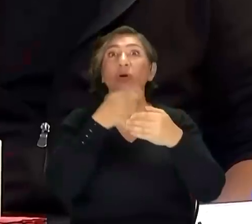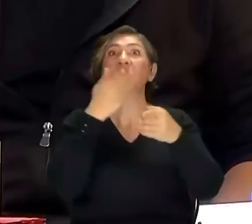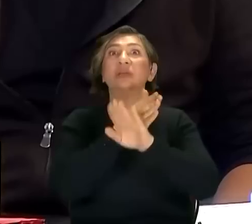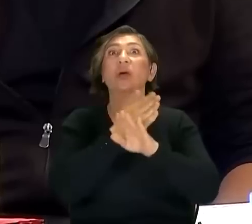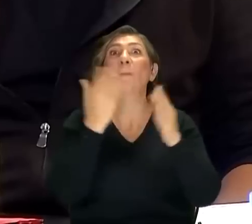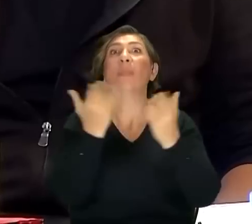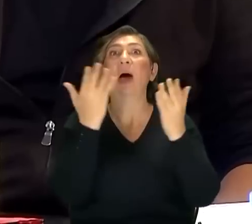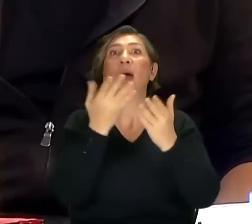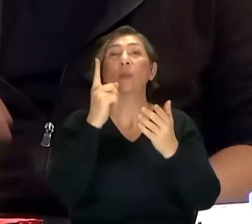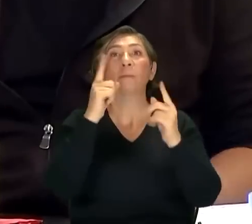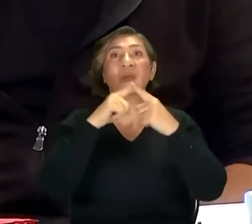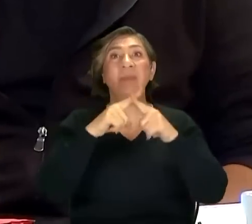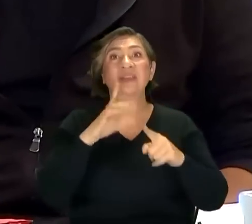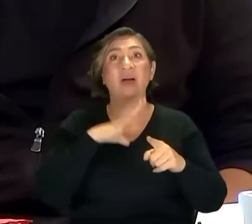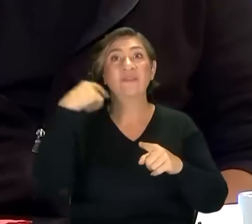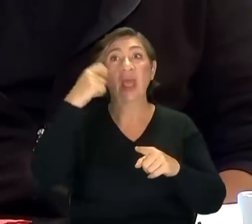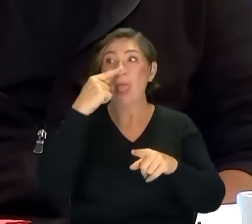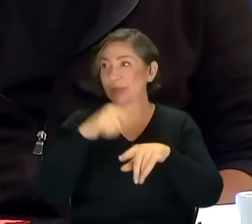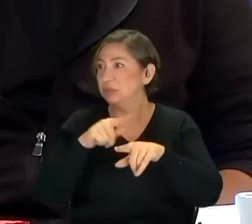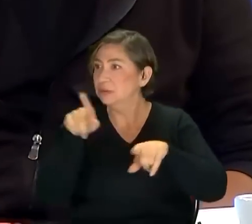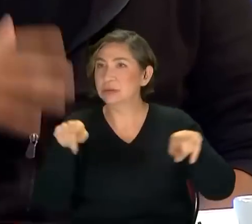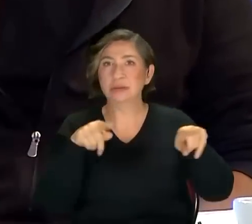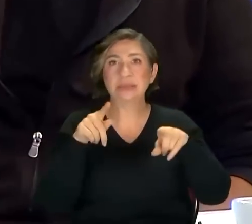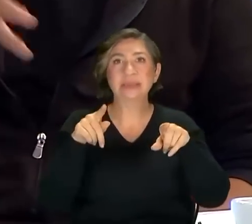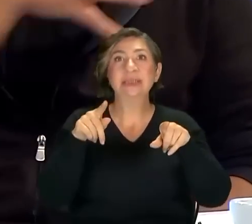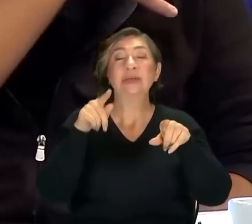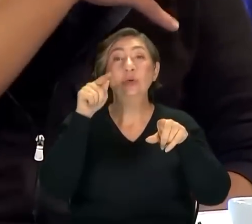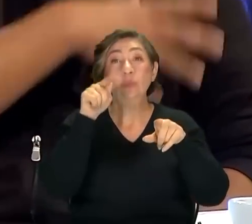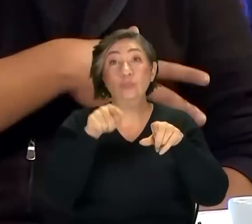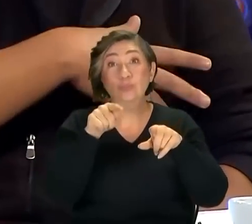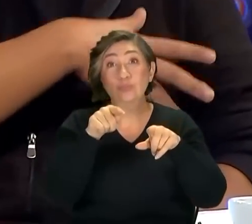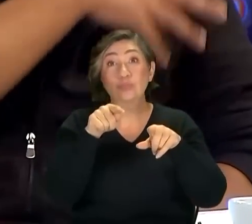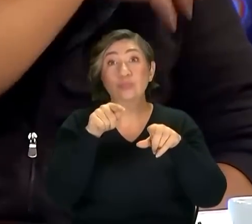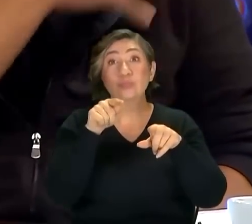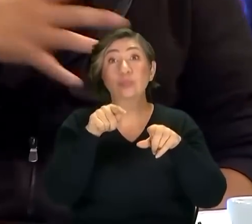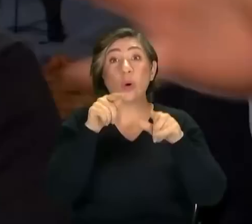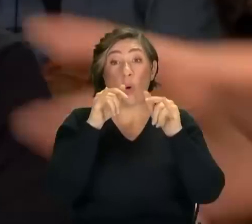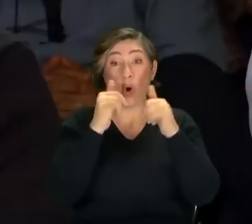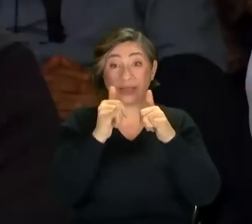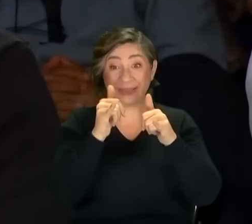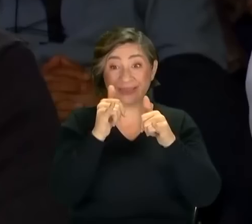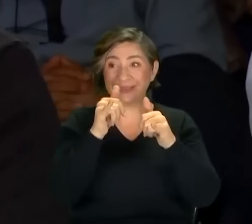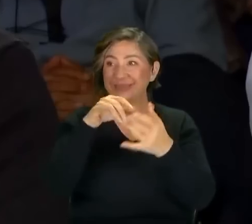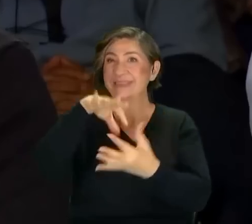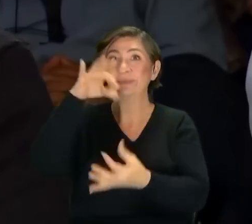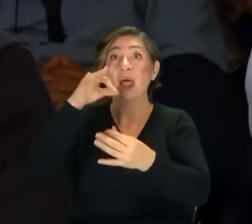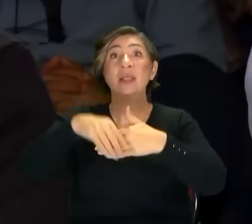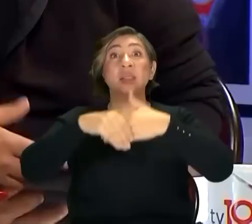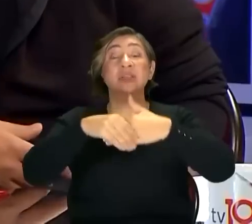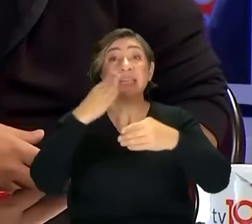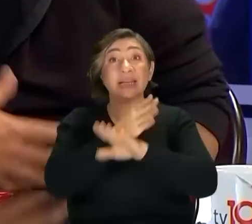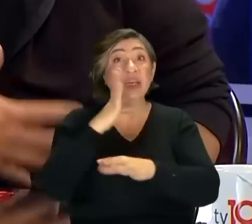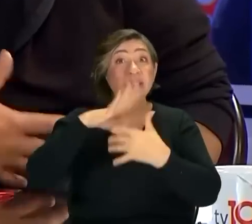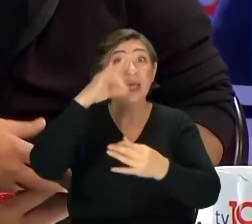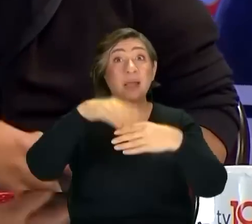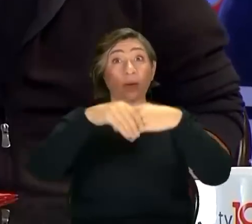bayağı aslında böyle bir matematiği var bu filmin, emin miyiz falan derken bunu yani oynadığımız karakterlerle tanıştık biz orada. Gerçek